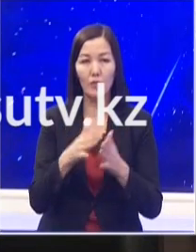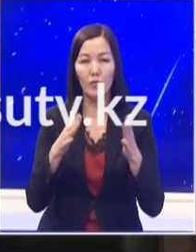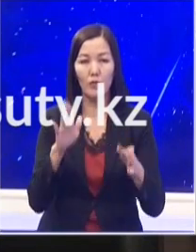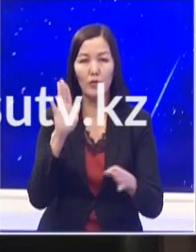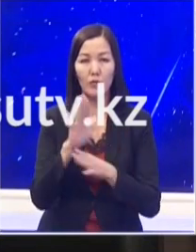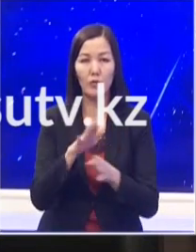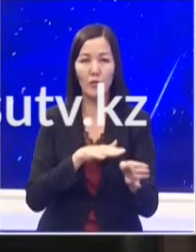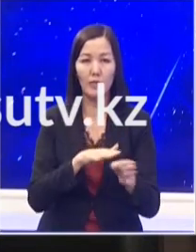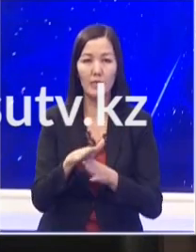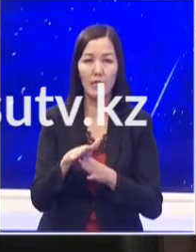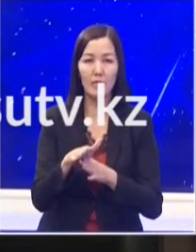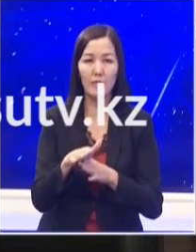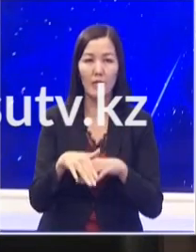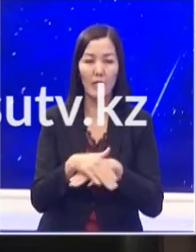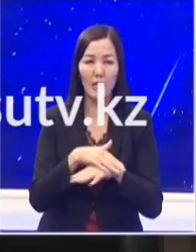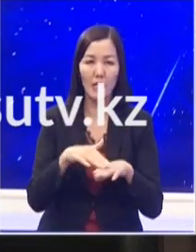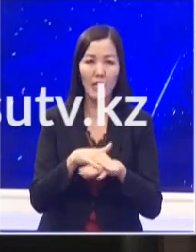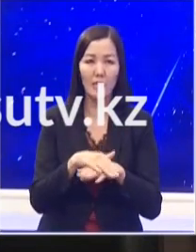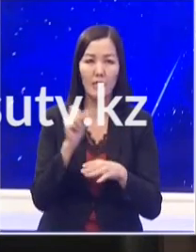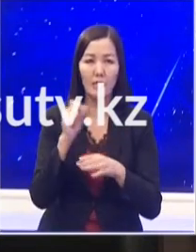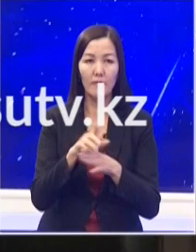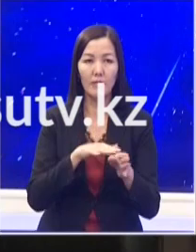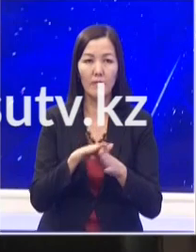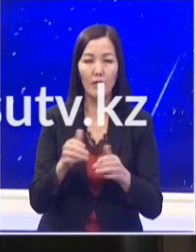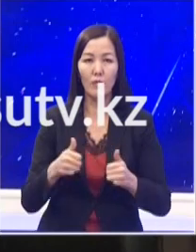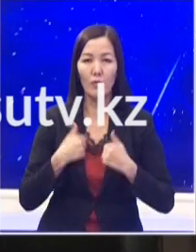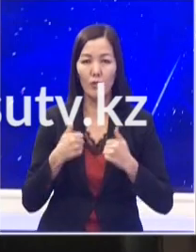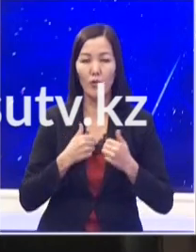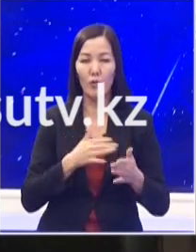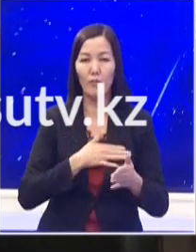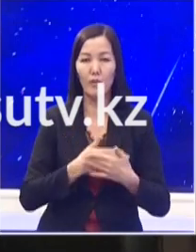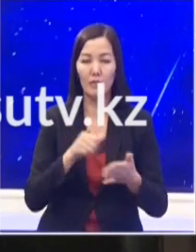асырып, халықты соған жұмылдырып, берілген тапсырмалардың орындалуына белсене атсалысып жұмыс жасап жатырмыз.